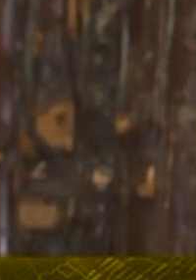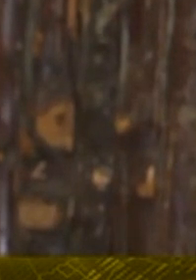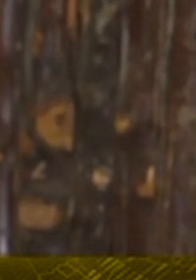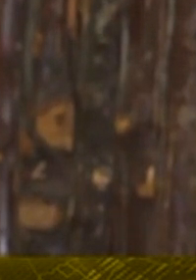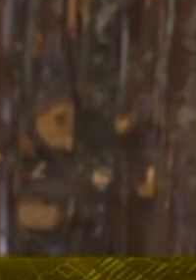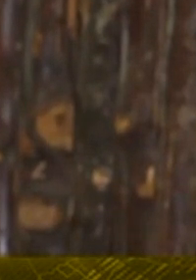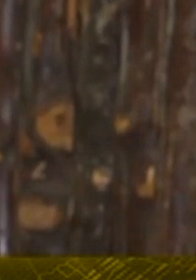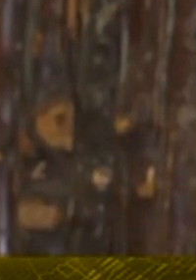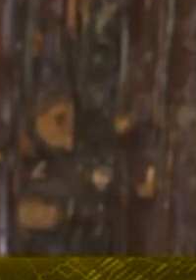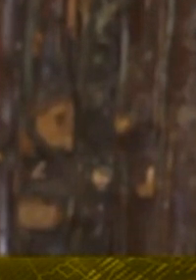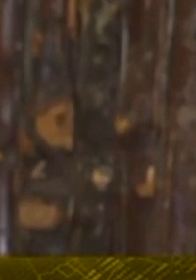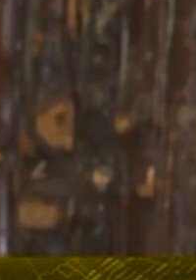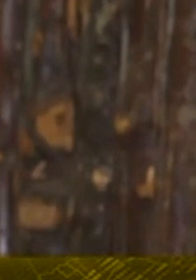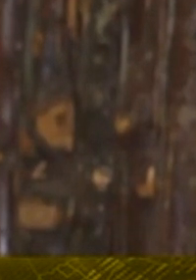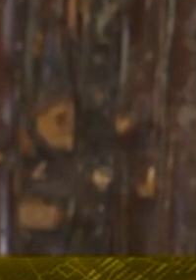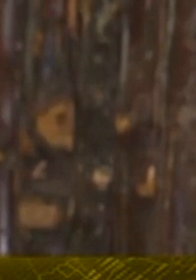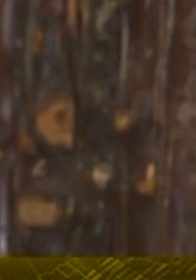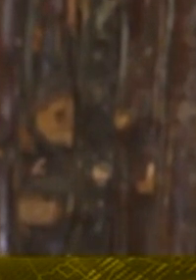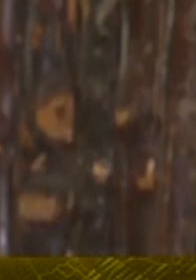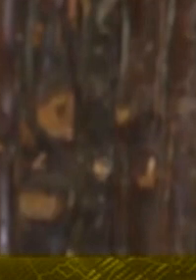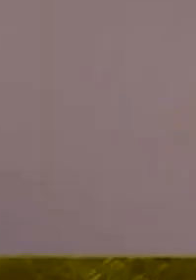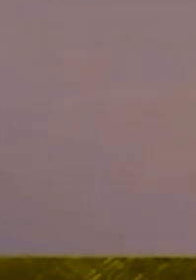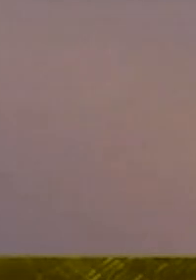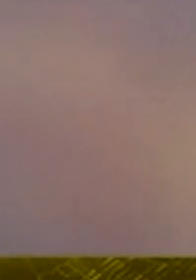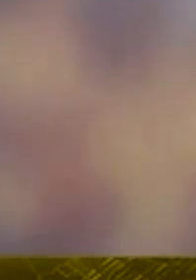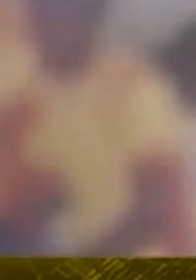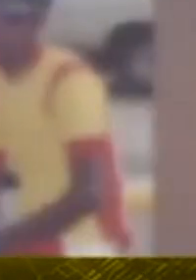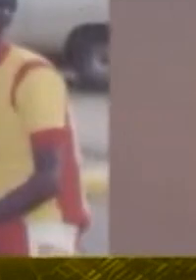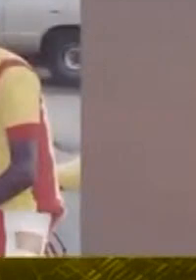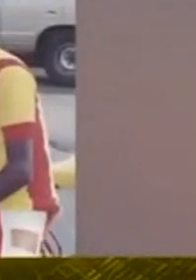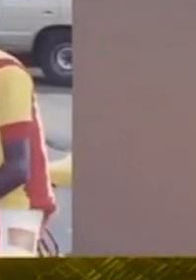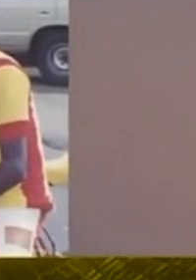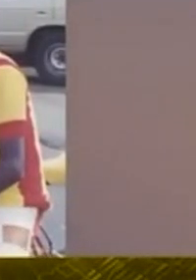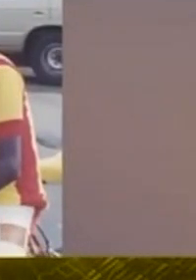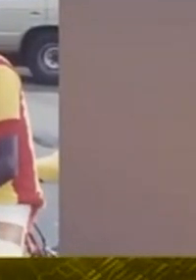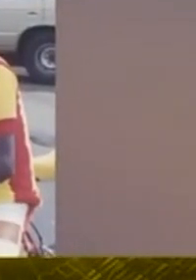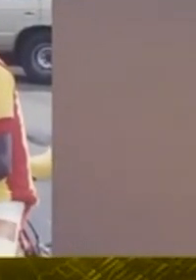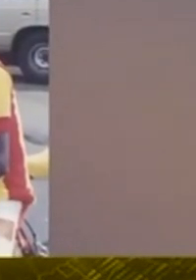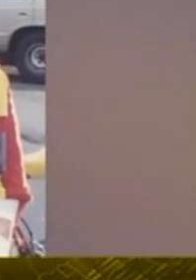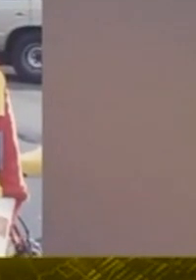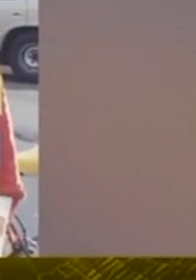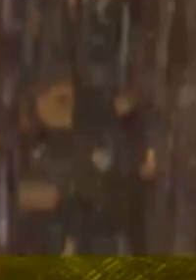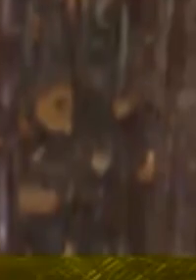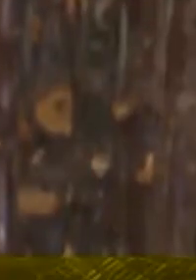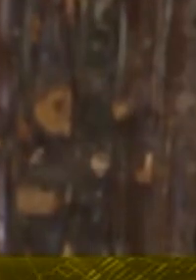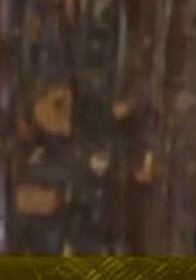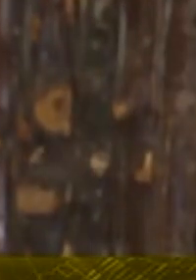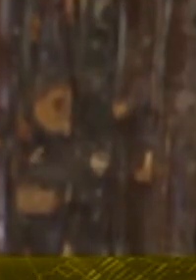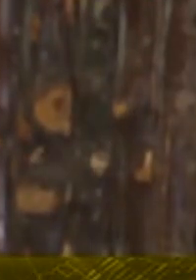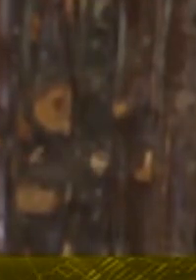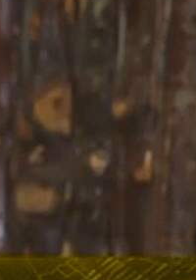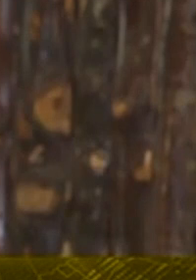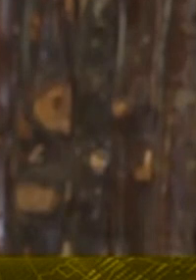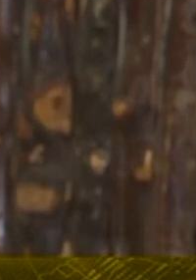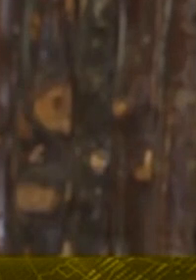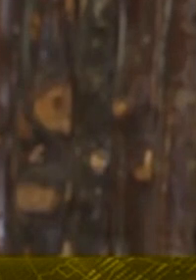ይሽለውን ኣውደ ዓመት ከምኡ ዓይነት ፀወታ ውን ነይሩ እና ውዕውዕ ነይሩ ማለት ደስ ይብለካ እዩ ነይሩ ይስሕበካ ብምሉ ብታ ፅርክያ